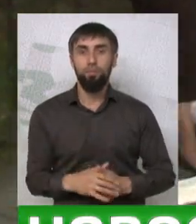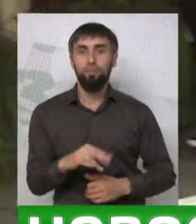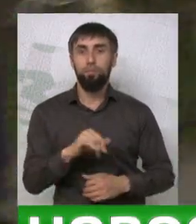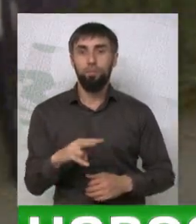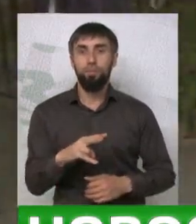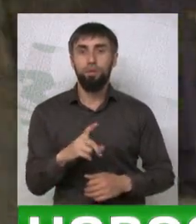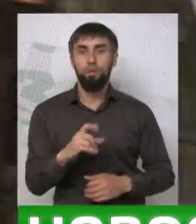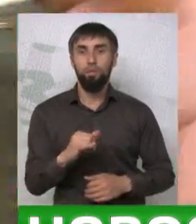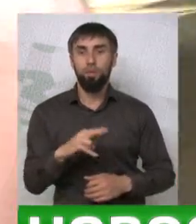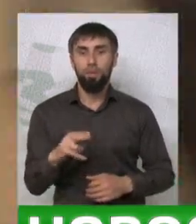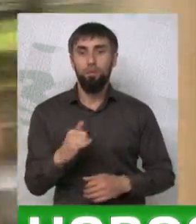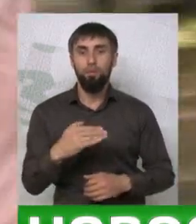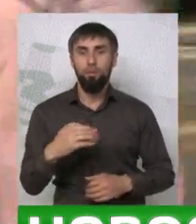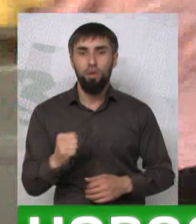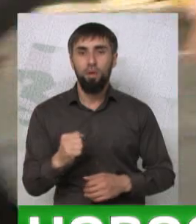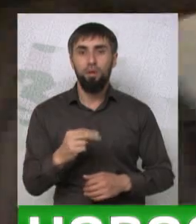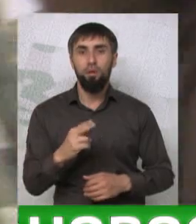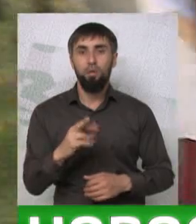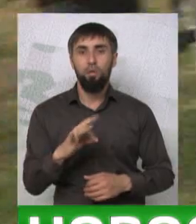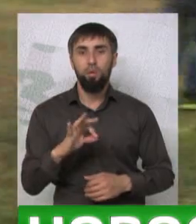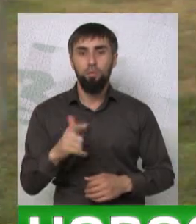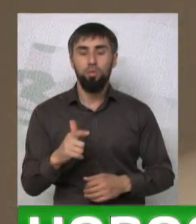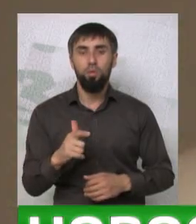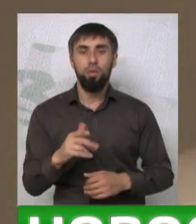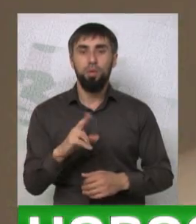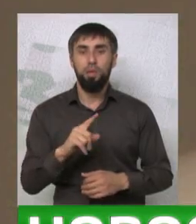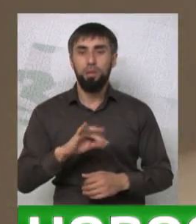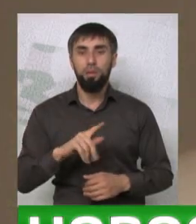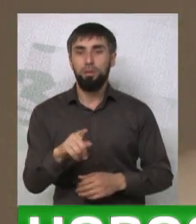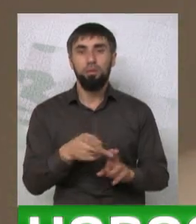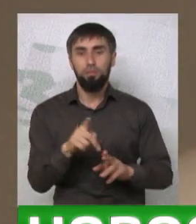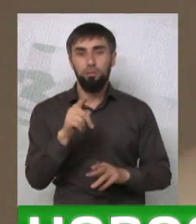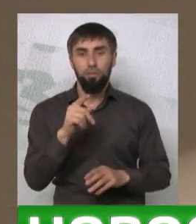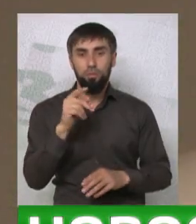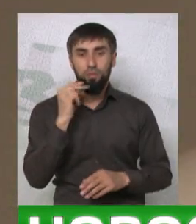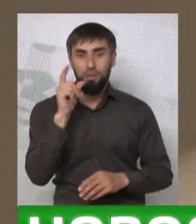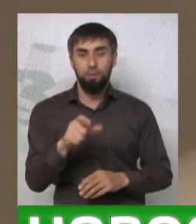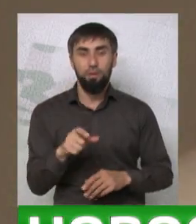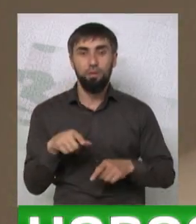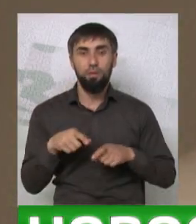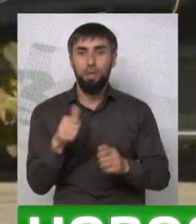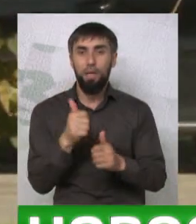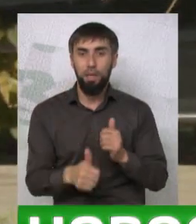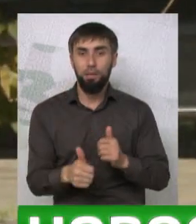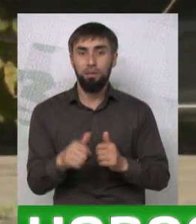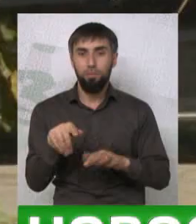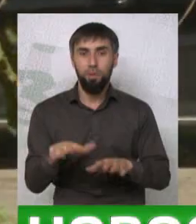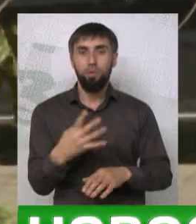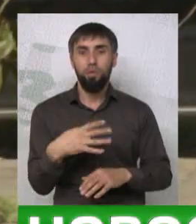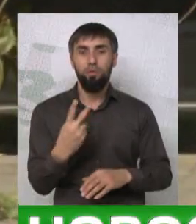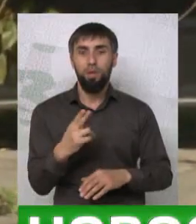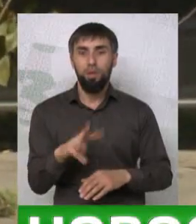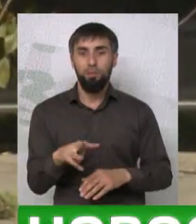Улан-Удэ, Иркутск, Уфа, Оренбург, Казань. В каждом из городов Артем Алискеров бежит 42 километра. Присоединяются к забегу